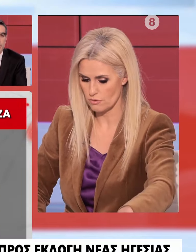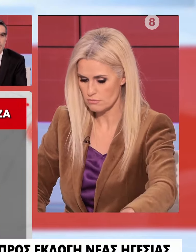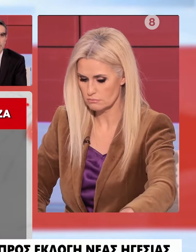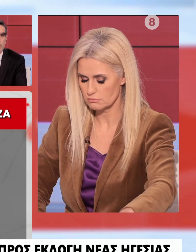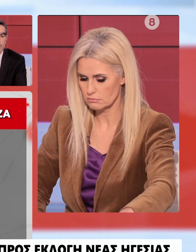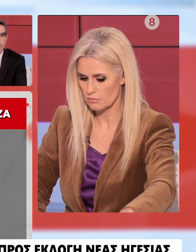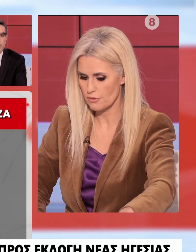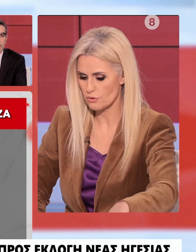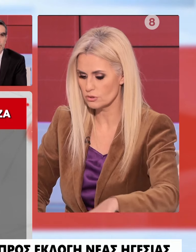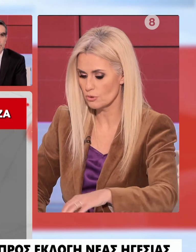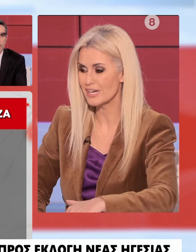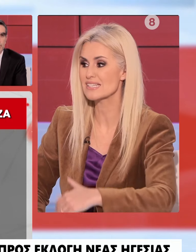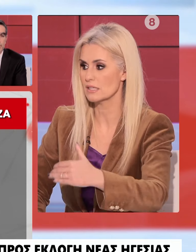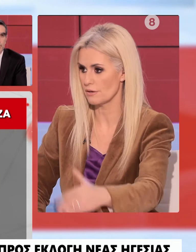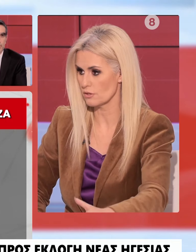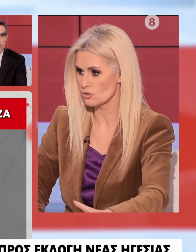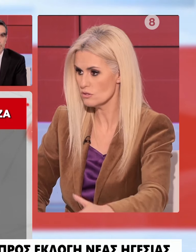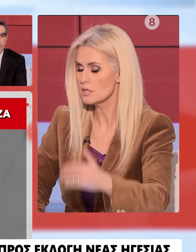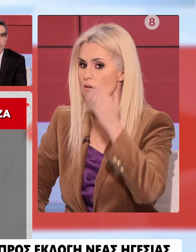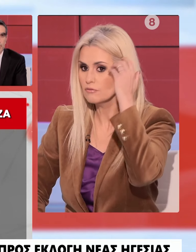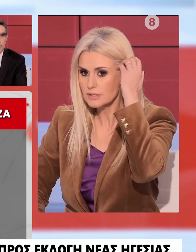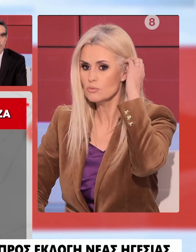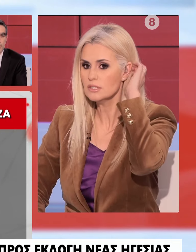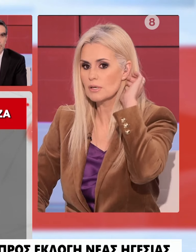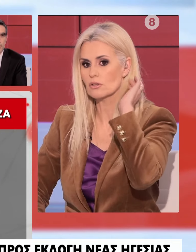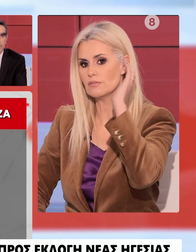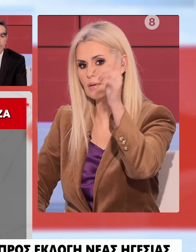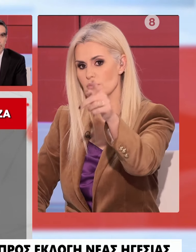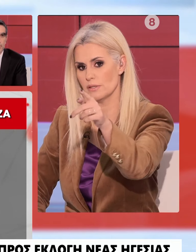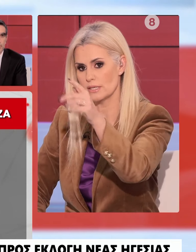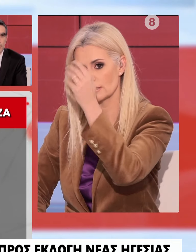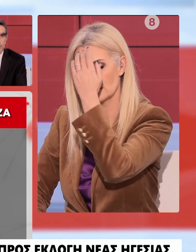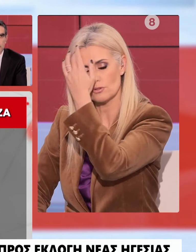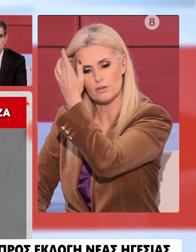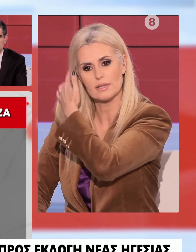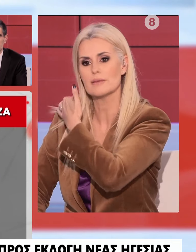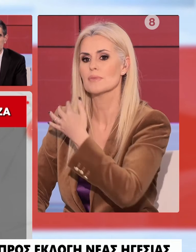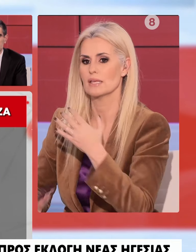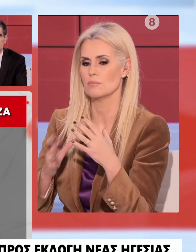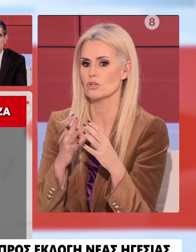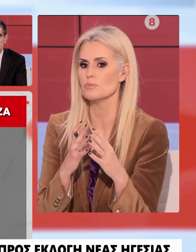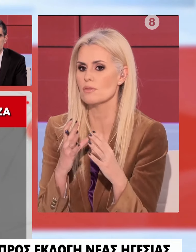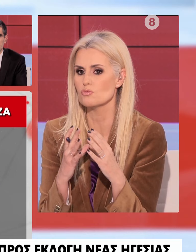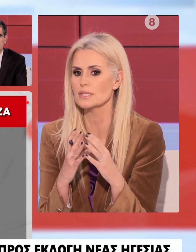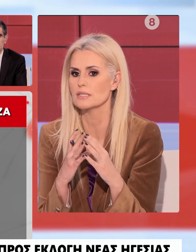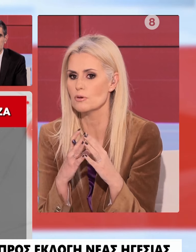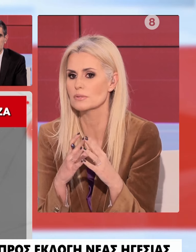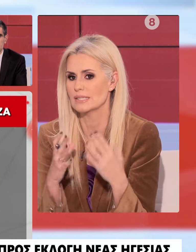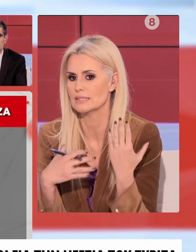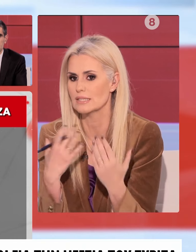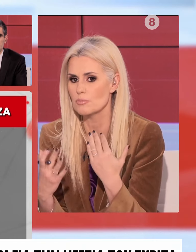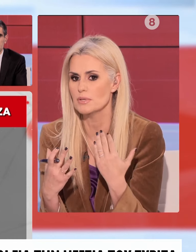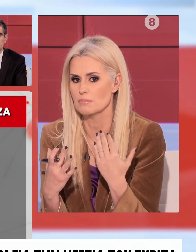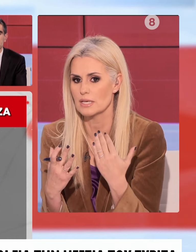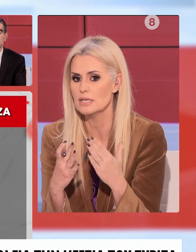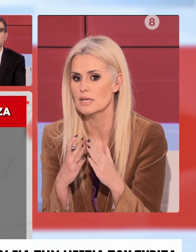εδώ, θεωρώ ότι μπορώ να ξανακερδίσω, βρείτε μου αντίπαλο. Και βλέπουμε ήδη την κάρτα, και αυτό θέλω δηλαδή, για να μπορέσουμε να δώσουμε και